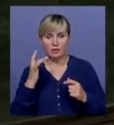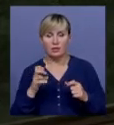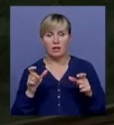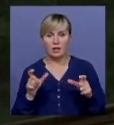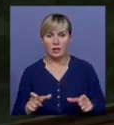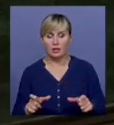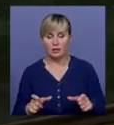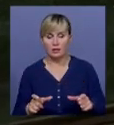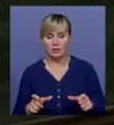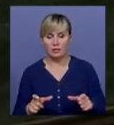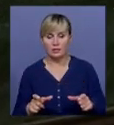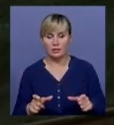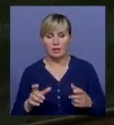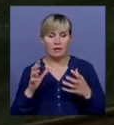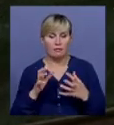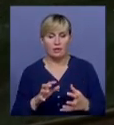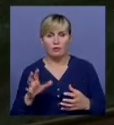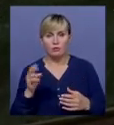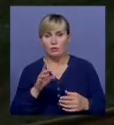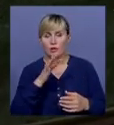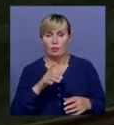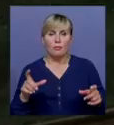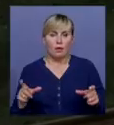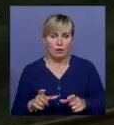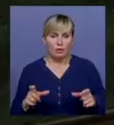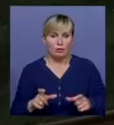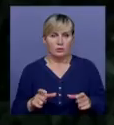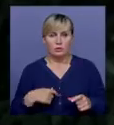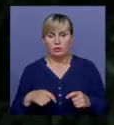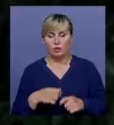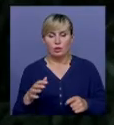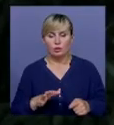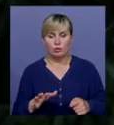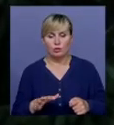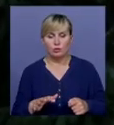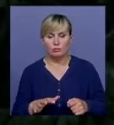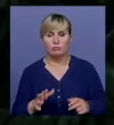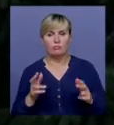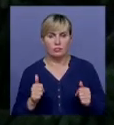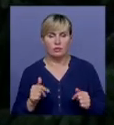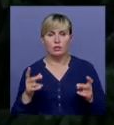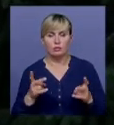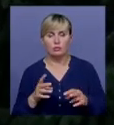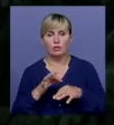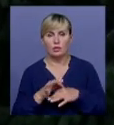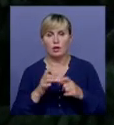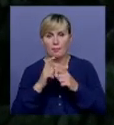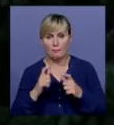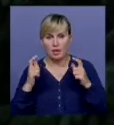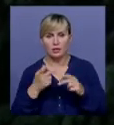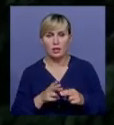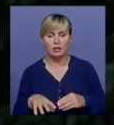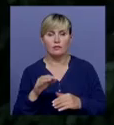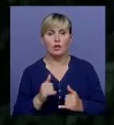карантина. Все, автобусы все время в магазине. Не нарушаем. Правильно, нужно носить маски. Это все